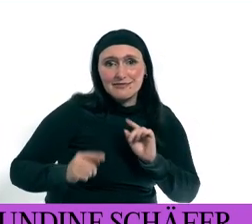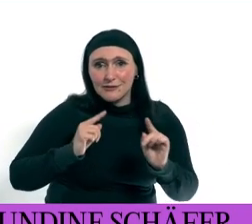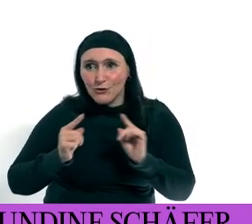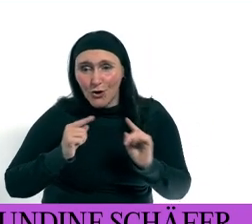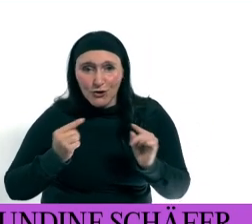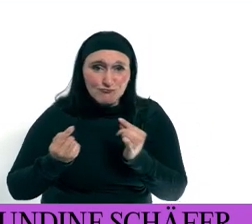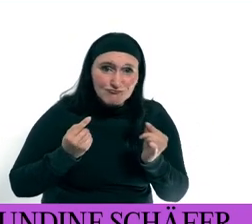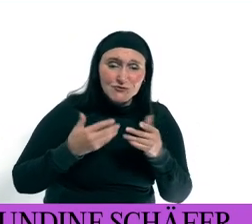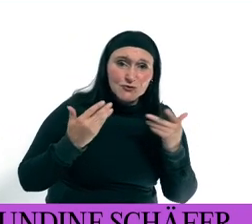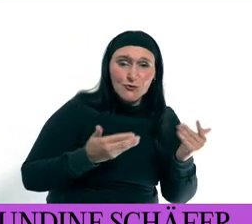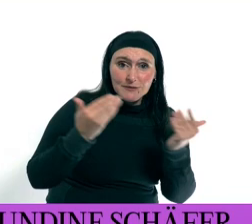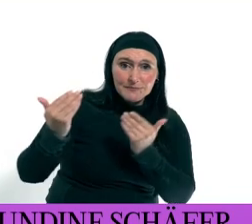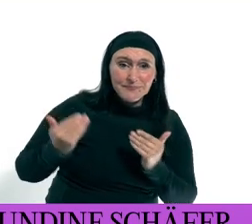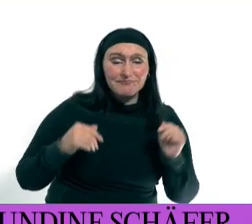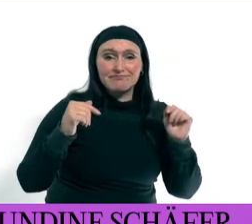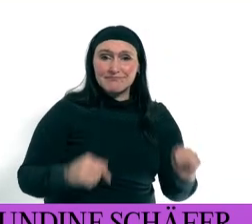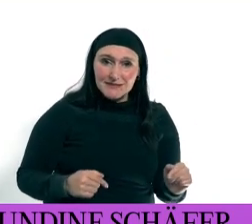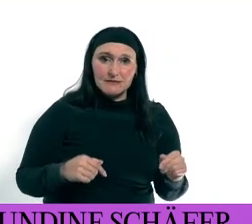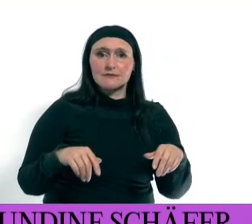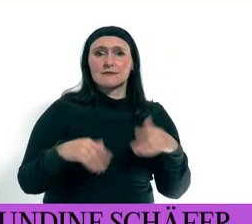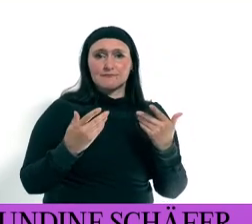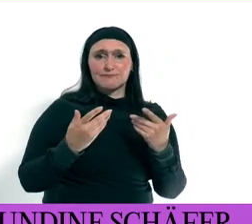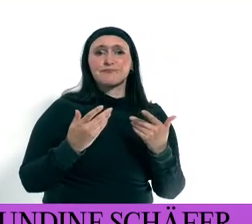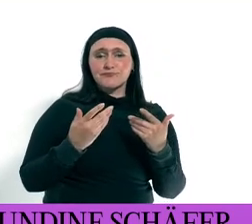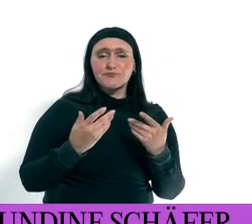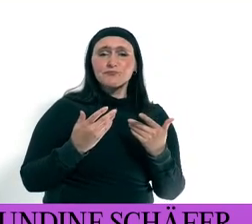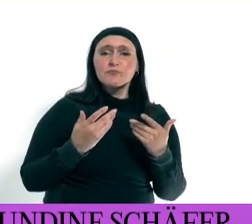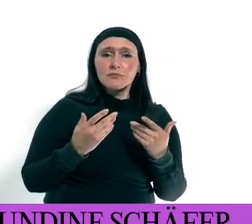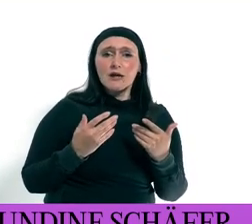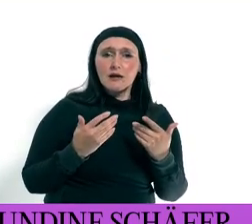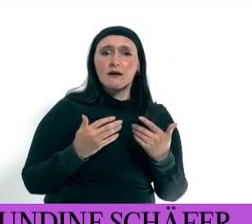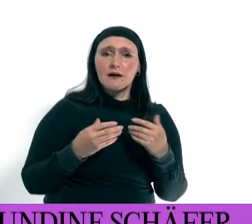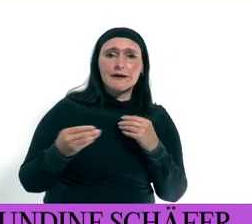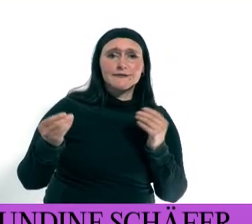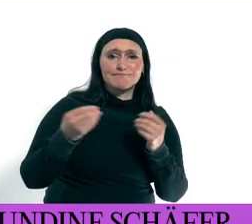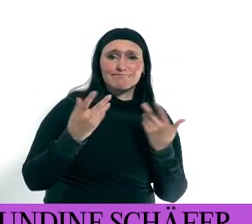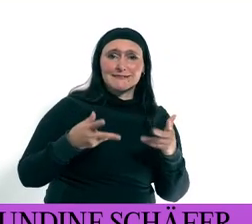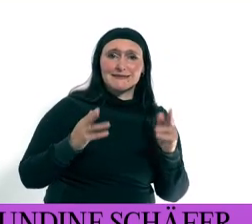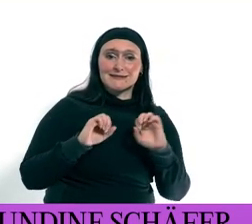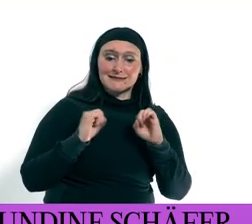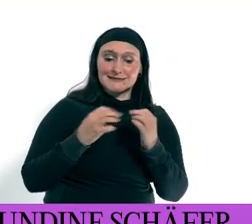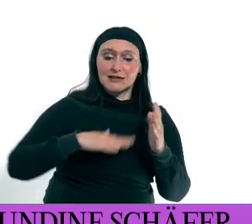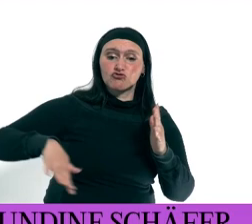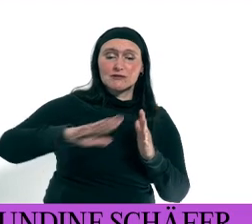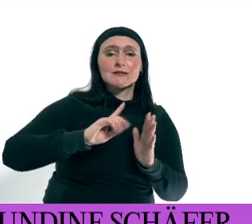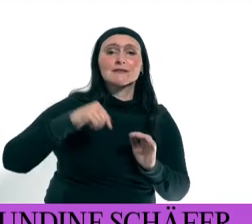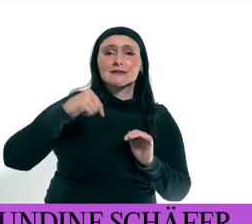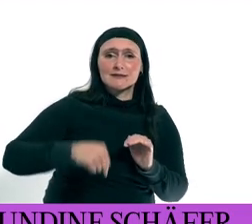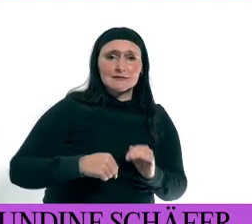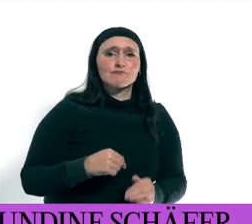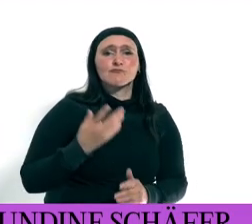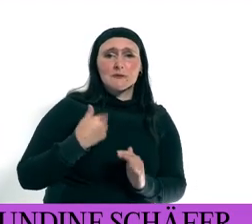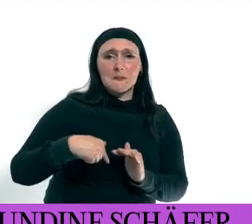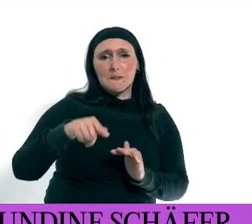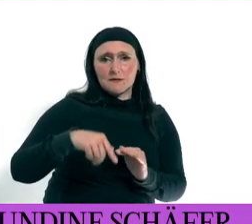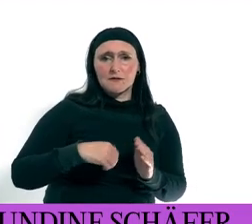ich euch erinnern, ihr werdet bald dieses Video online verfügbar haben in englischer und